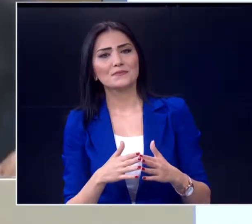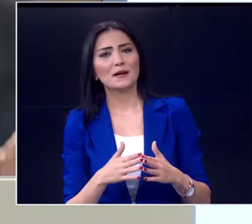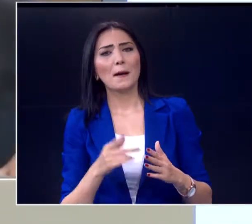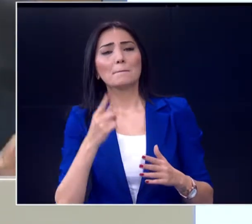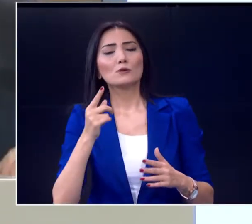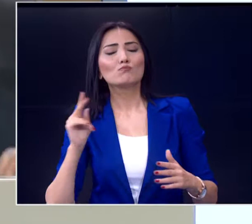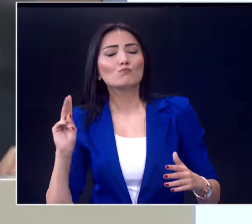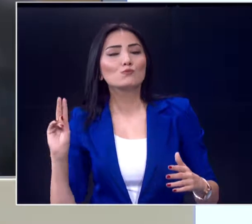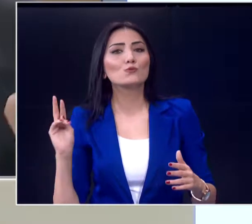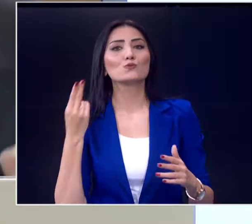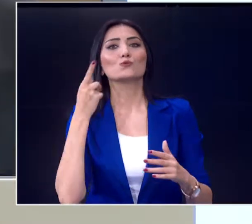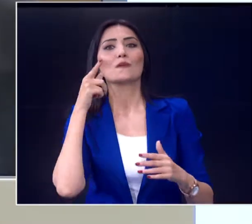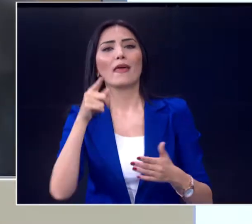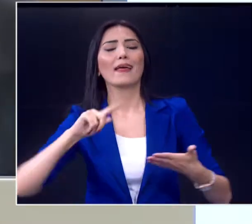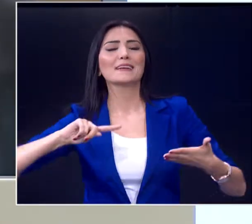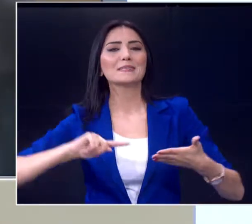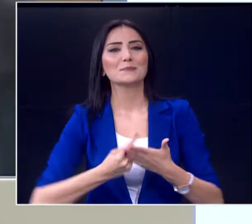bir mucizeye imza attı.